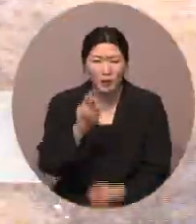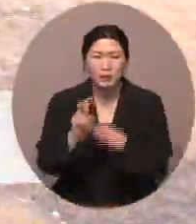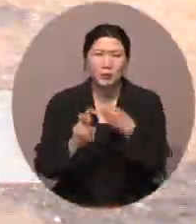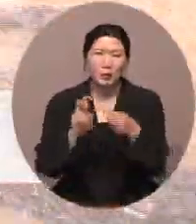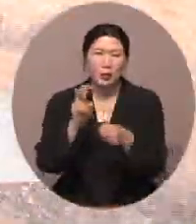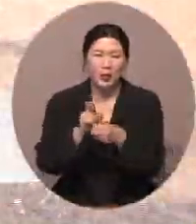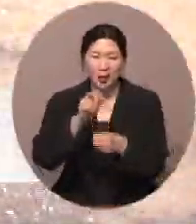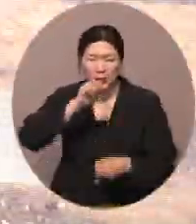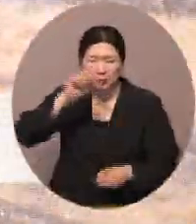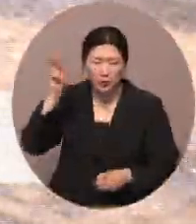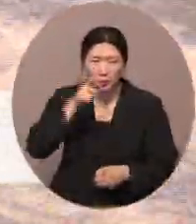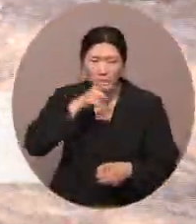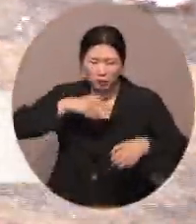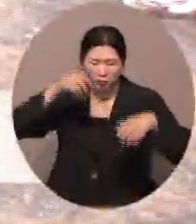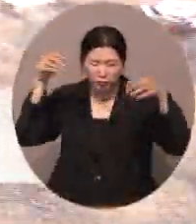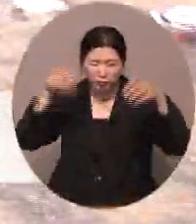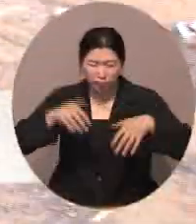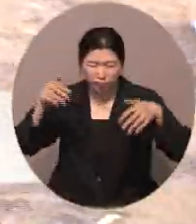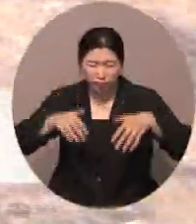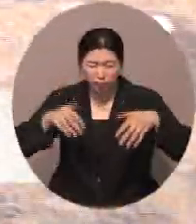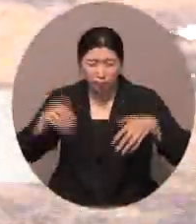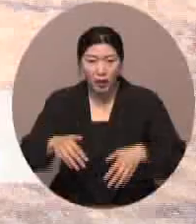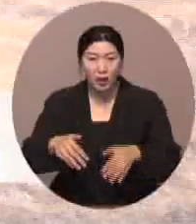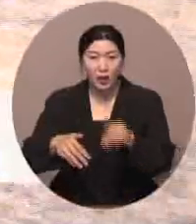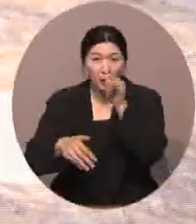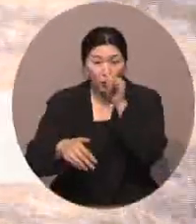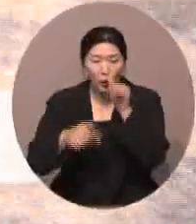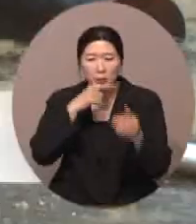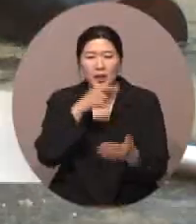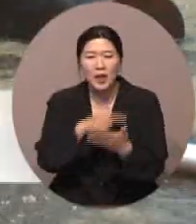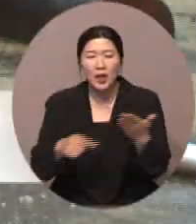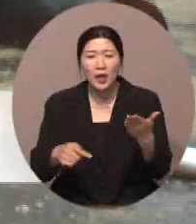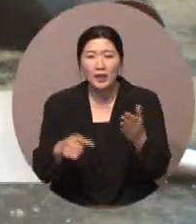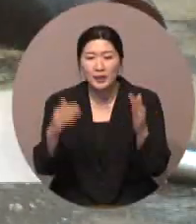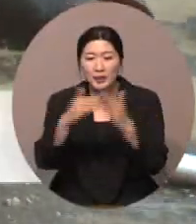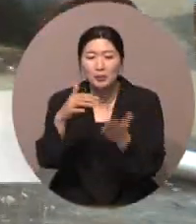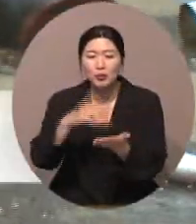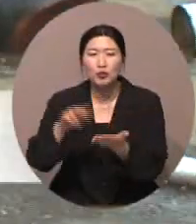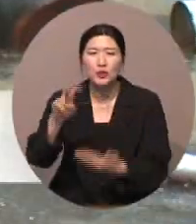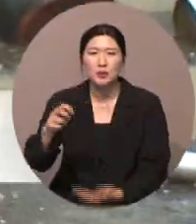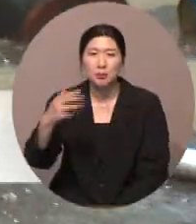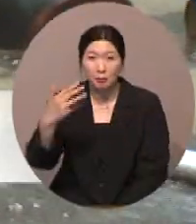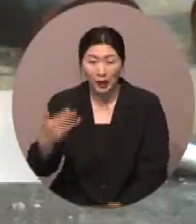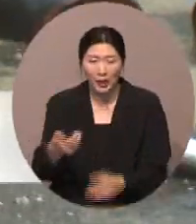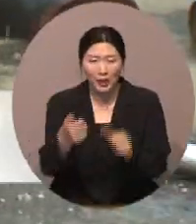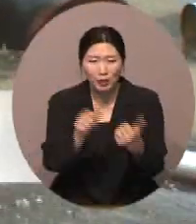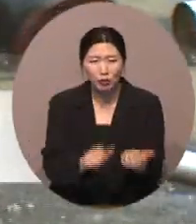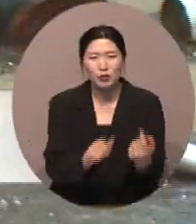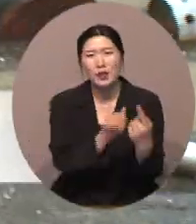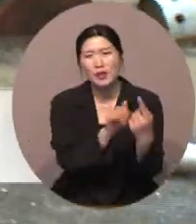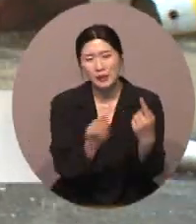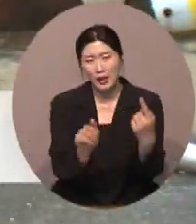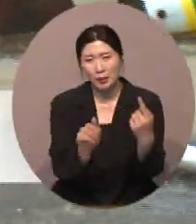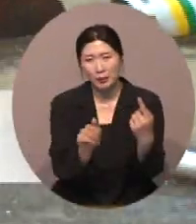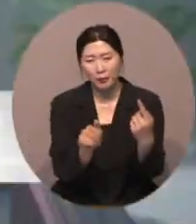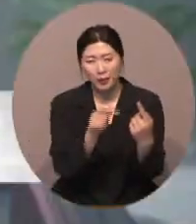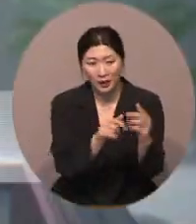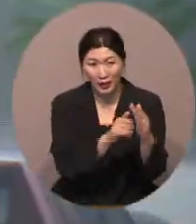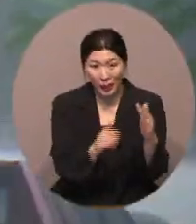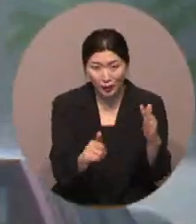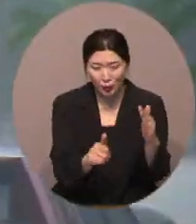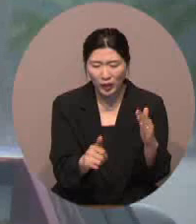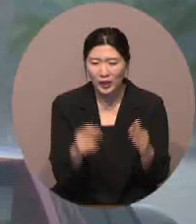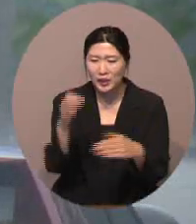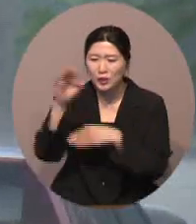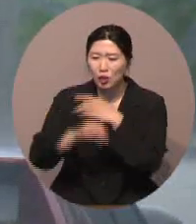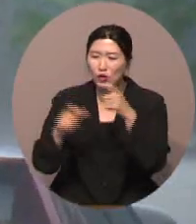폭으로 서구 정림동 모 아파트 28 가구가 물에 잠겨 주민 한 명이 숨졌으며 유족들이 대전 서구를